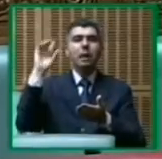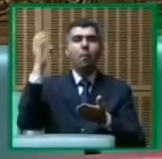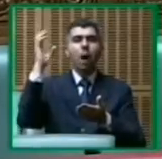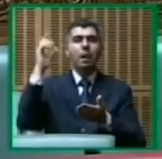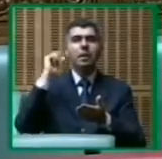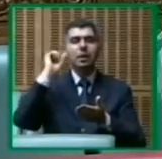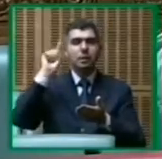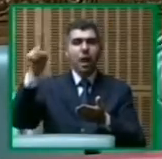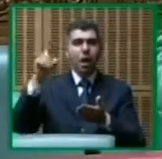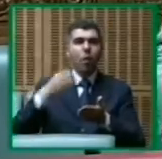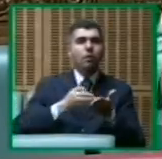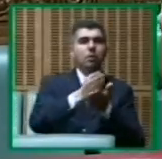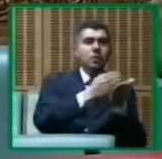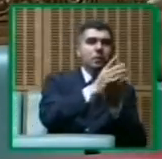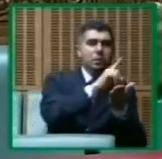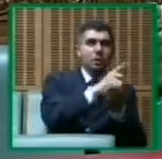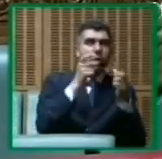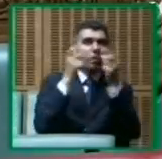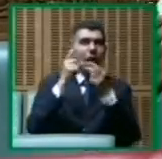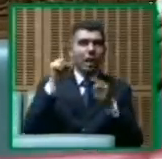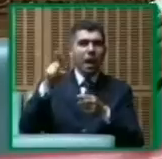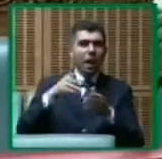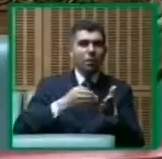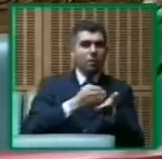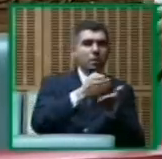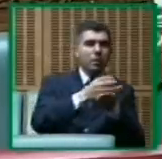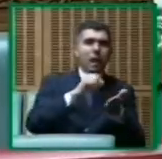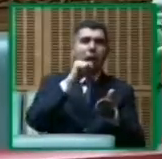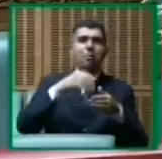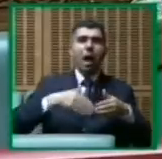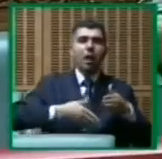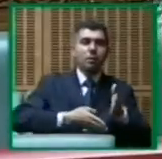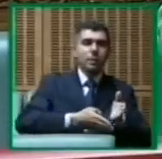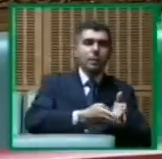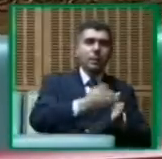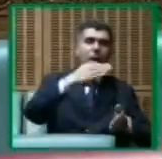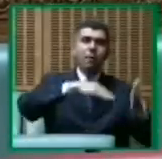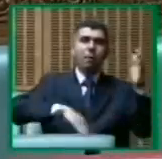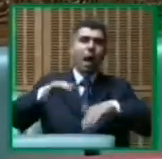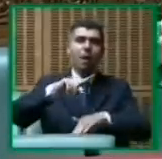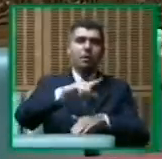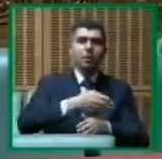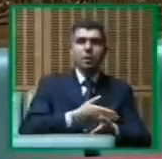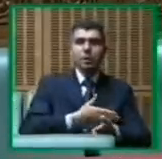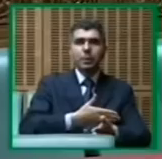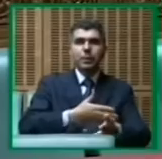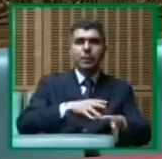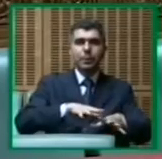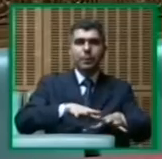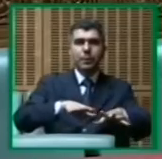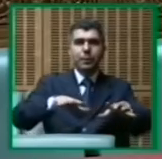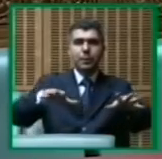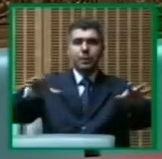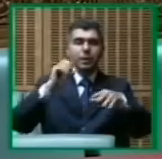ديال لا سنيب اللي كتلوح لنا ذاك الزواق ذاك الميركور في البحر، وهذا الشيء